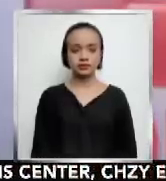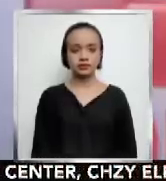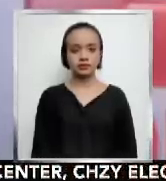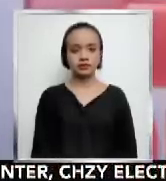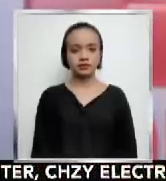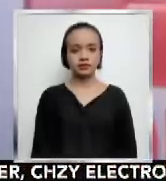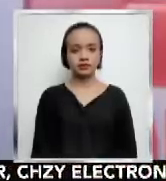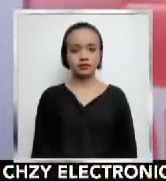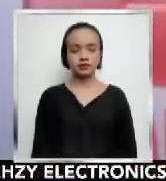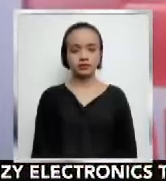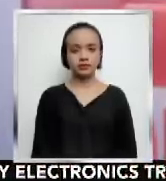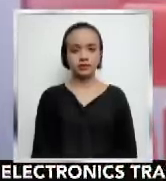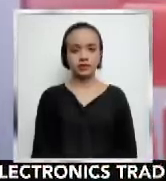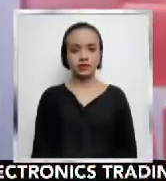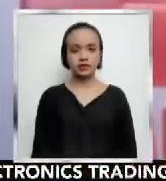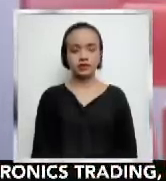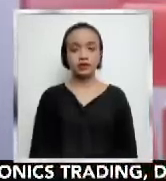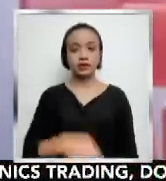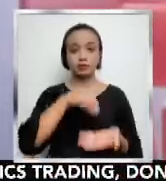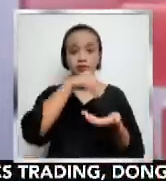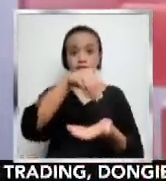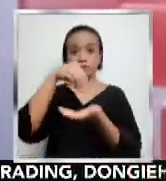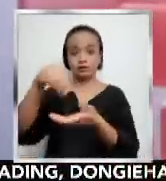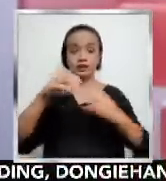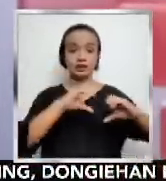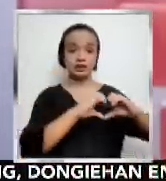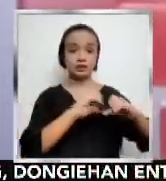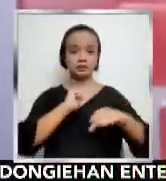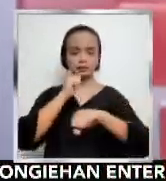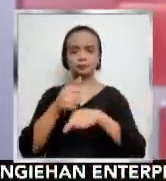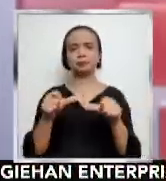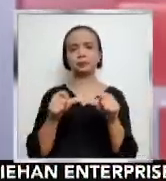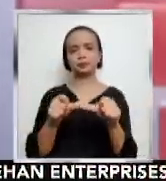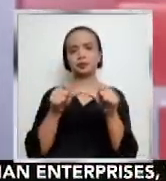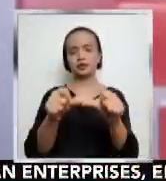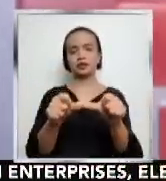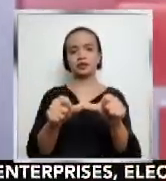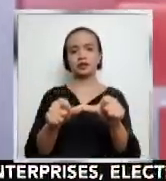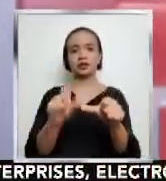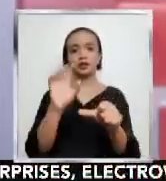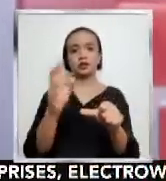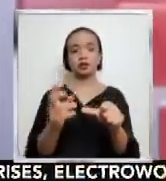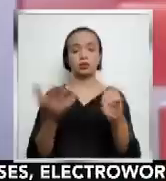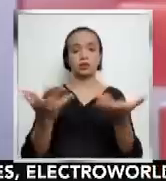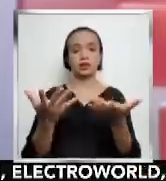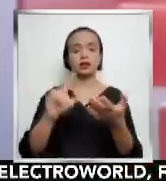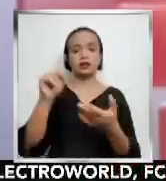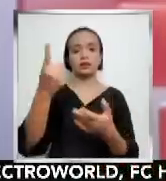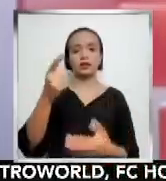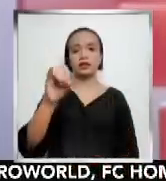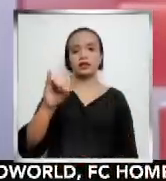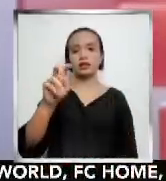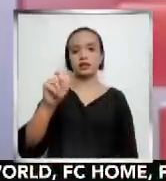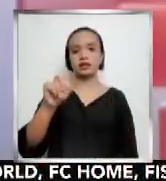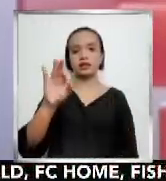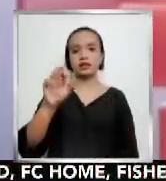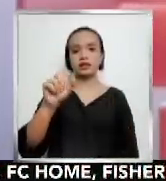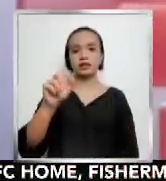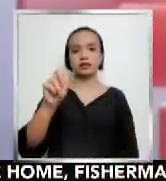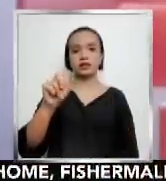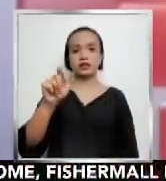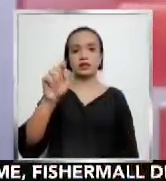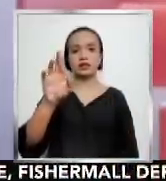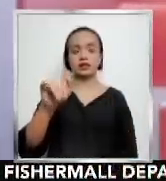Nagpapatuloy po ang repacking ng relief goods ng GMA Kapuso Foundation sa 1st Infantry Division ng Philippine Army sa Labangan, Zamboanga del